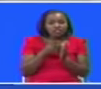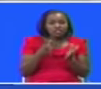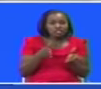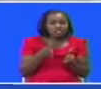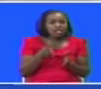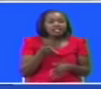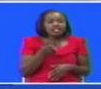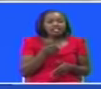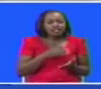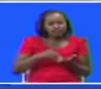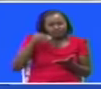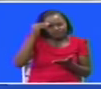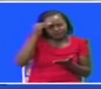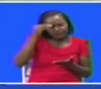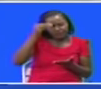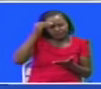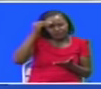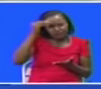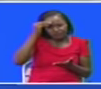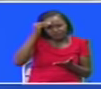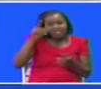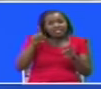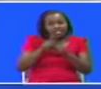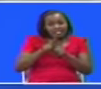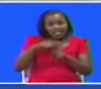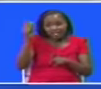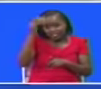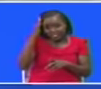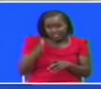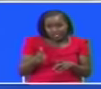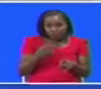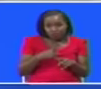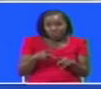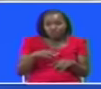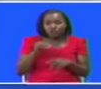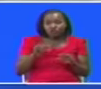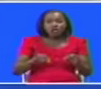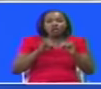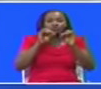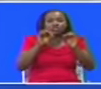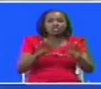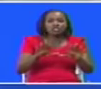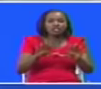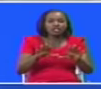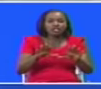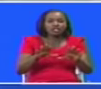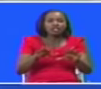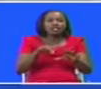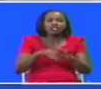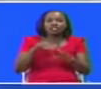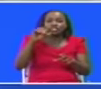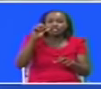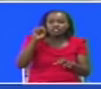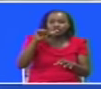ambaye amesoma na vile vile ni Mkenya hapa, lakini akaenda sehemu ya Australia kule, bila shaka katika mji wa Sydney